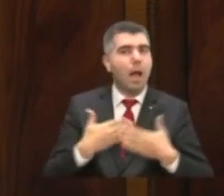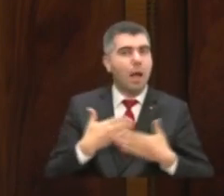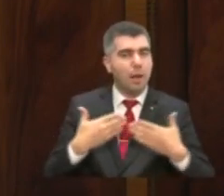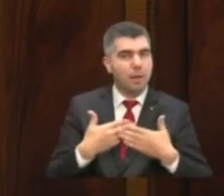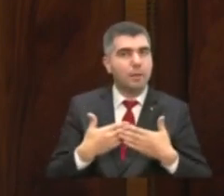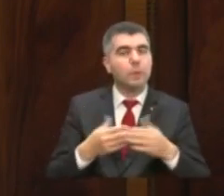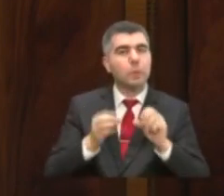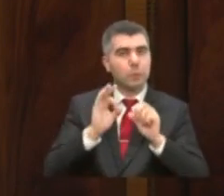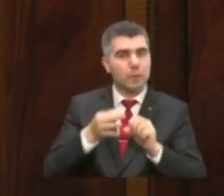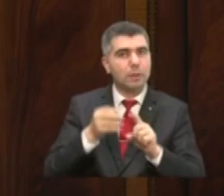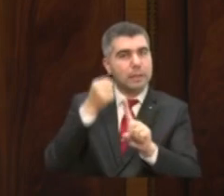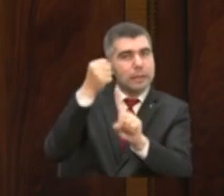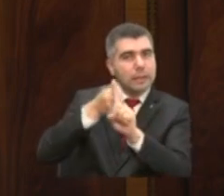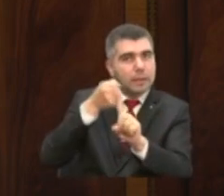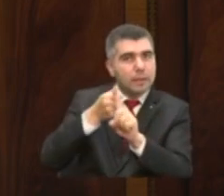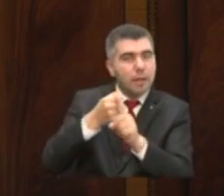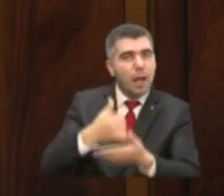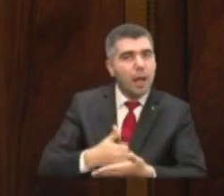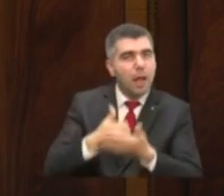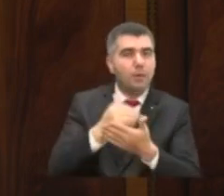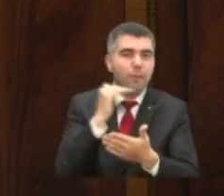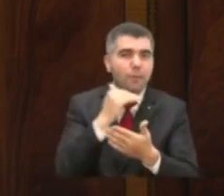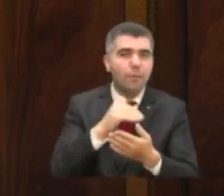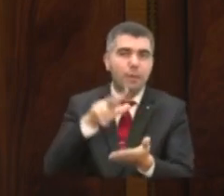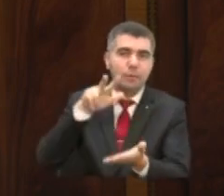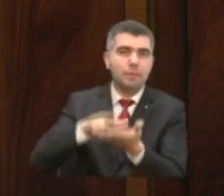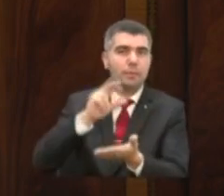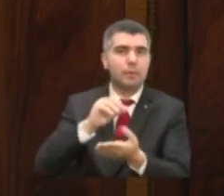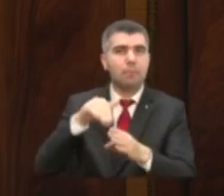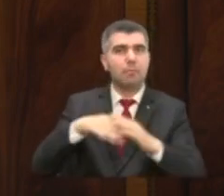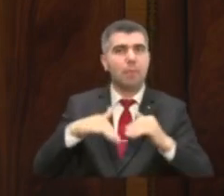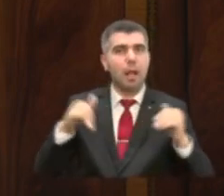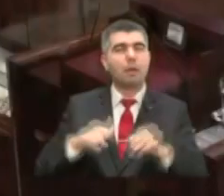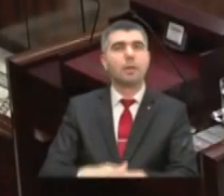خدمنا بجهدين حتى جبناه، نتمنى ودوزوه بسرعة. شكرا.